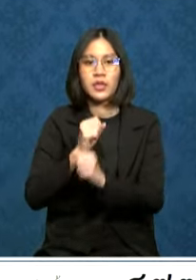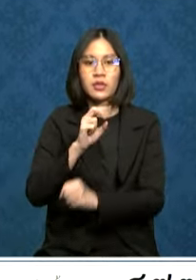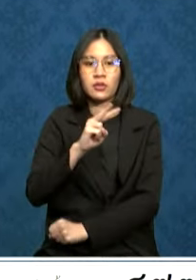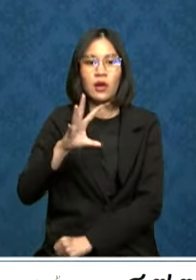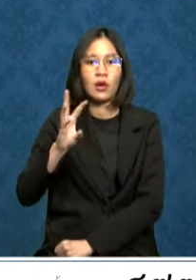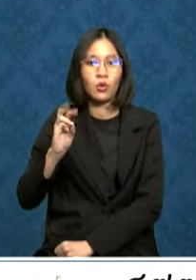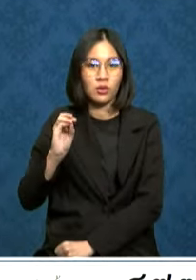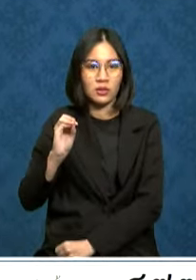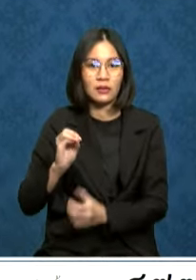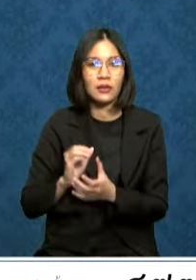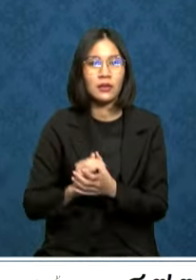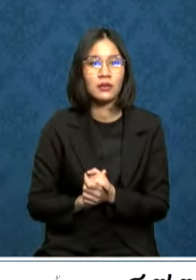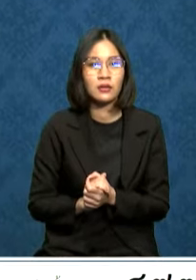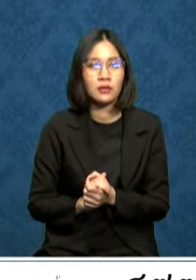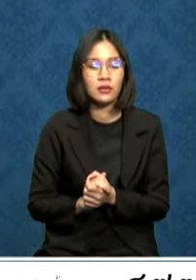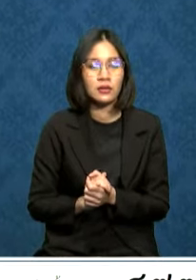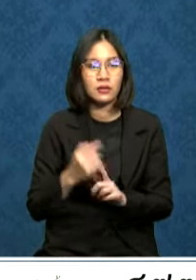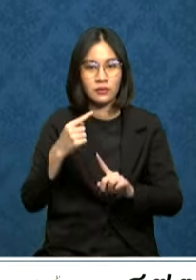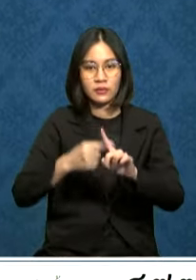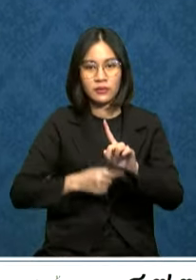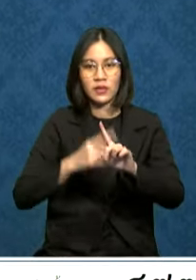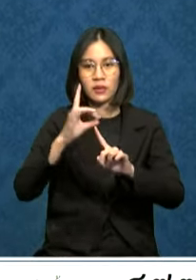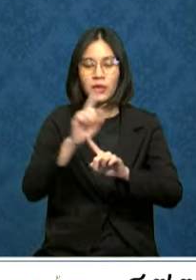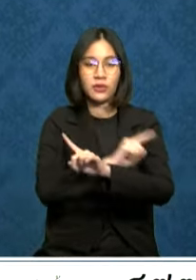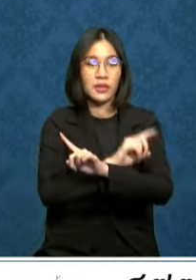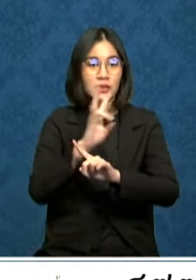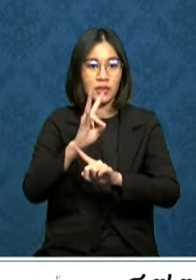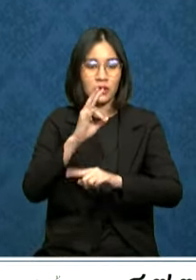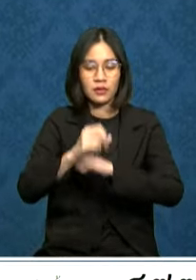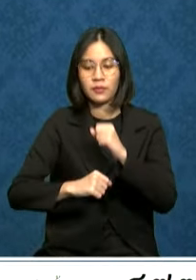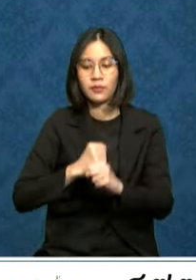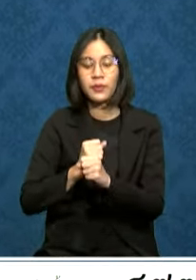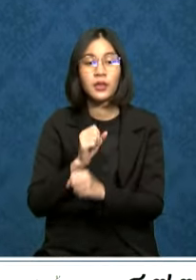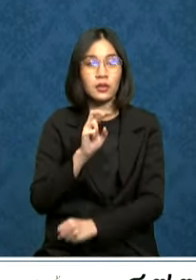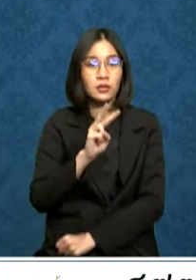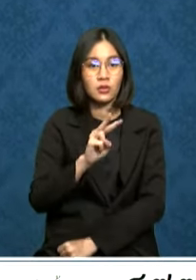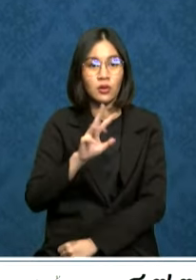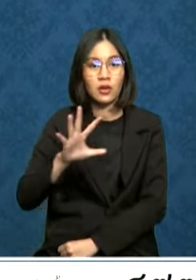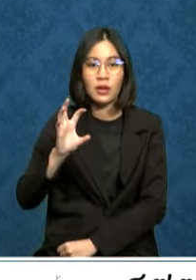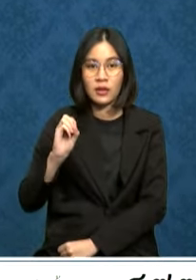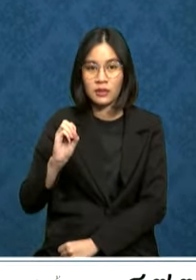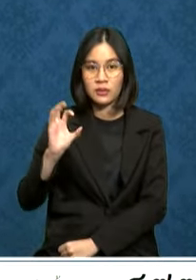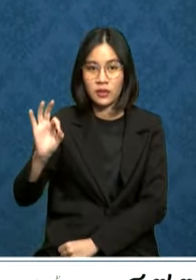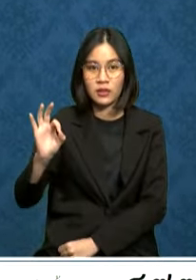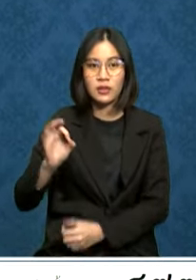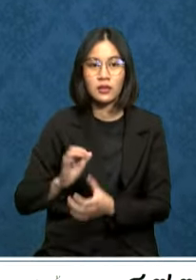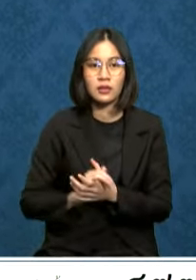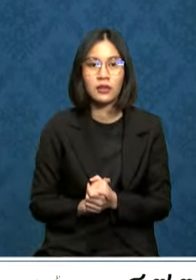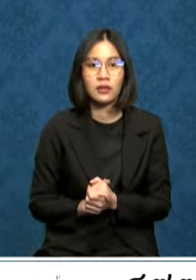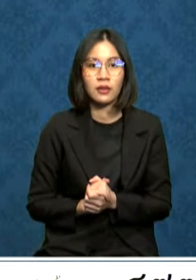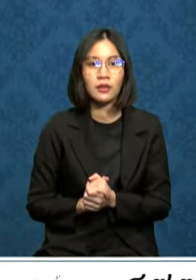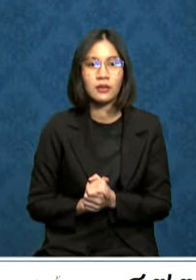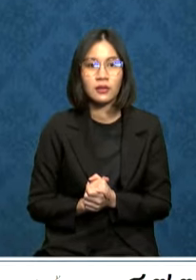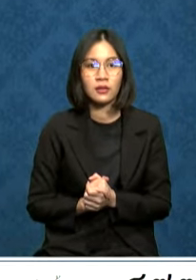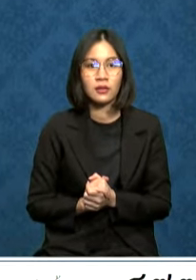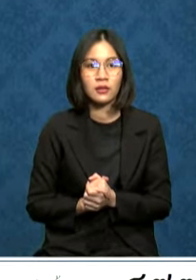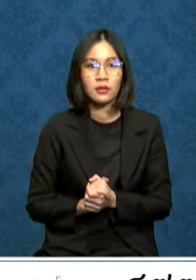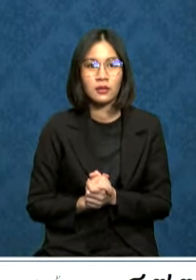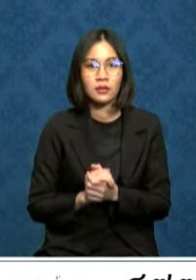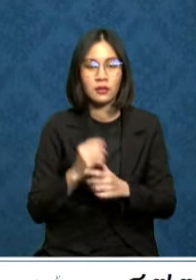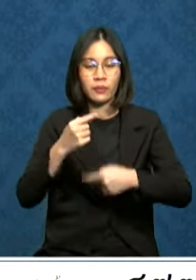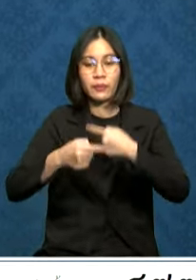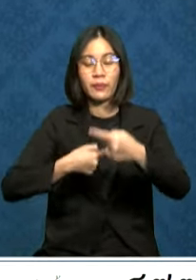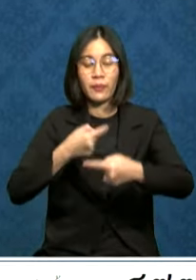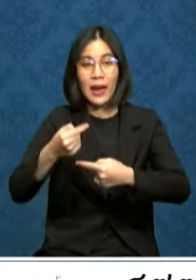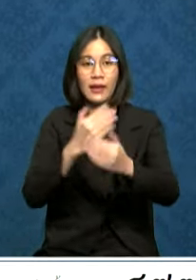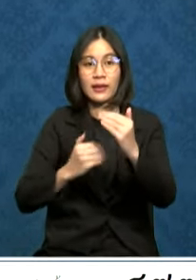นะคะ เมื่อวันที่ 7 สิงหา 2559มีผู้มาใช้